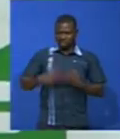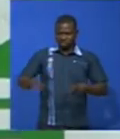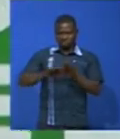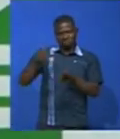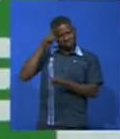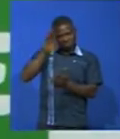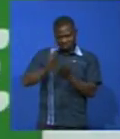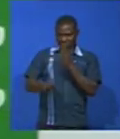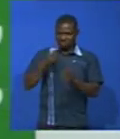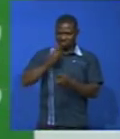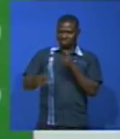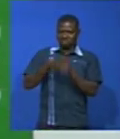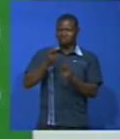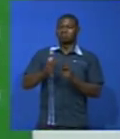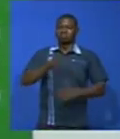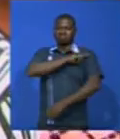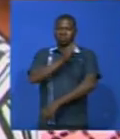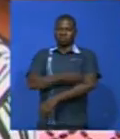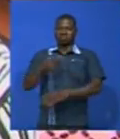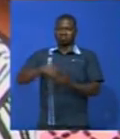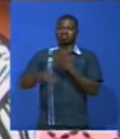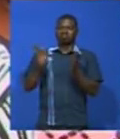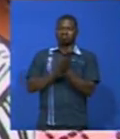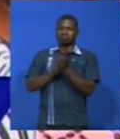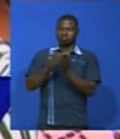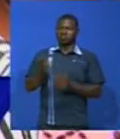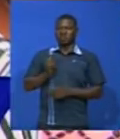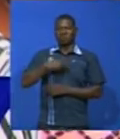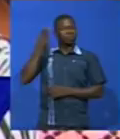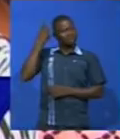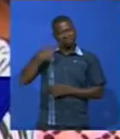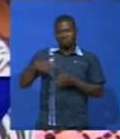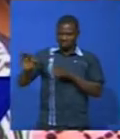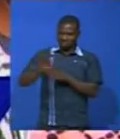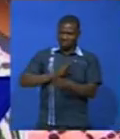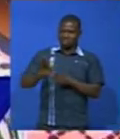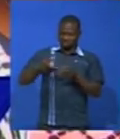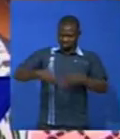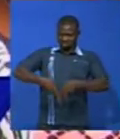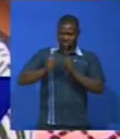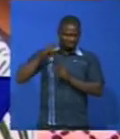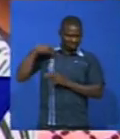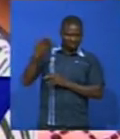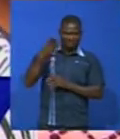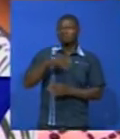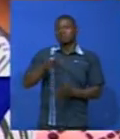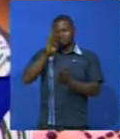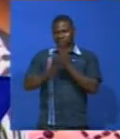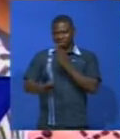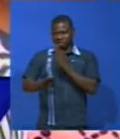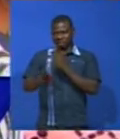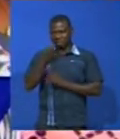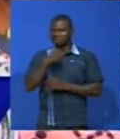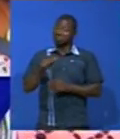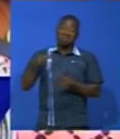grossesse non désirée en milieu scolaire. Nous pensons que la formation devrait permettre d'atténuer et pourquoi pas d'éliminer totalement